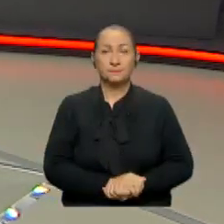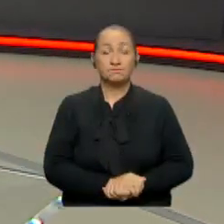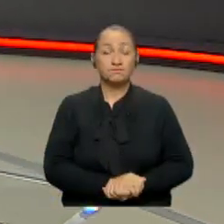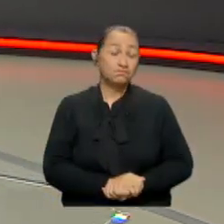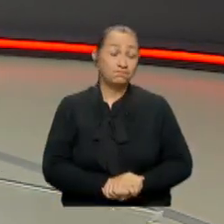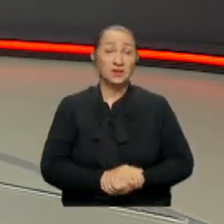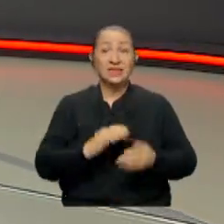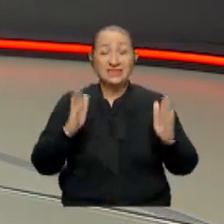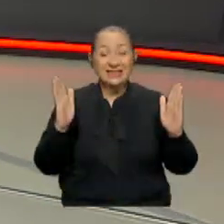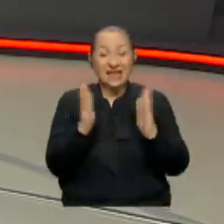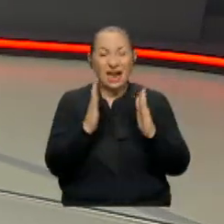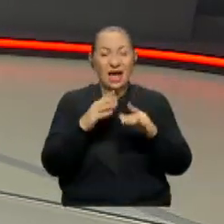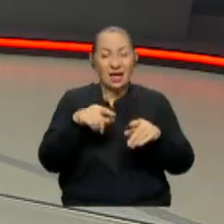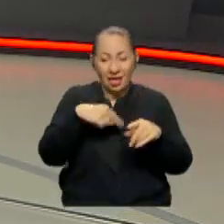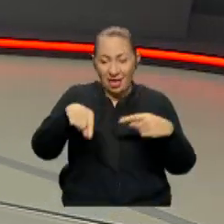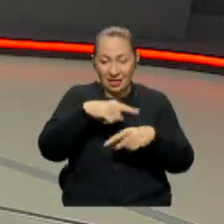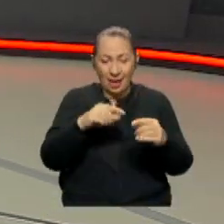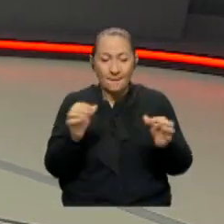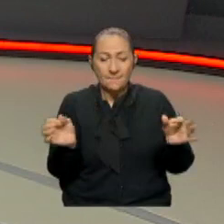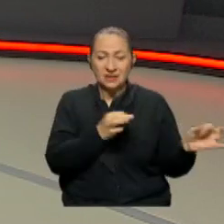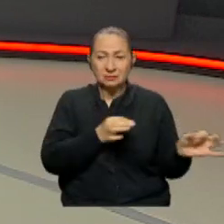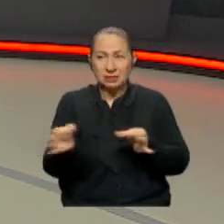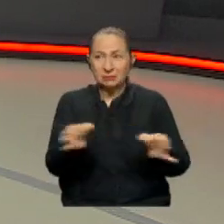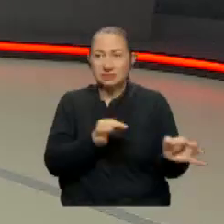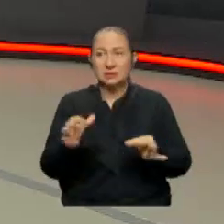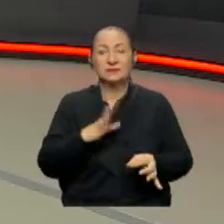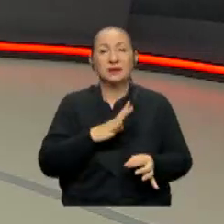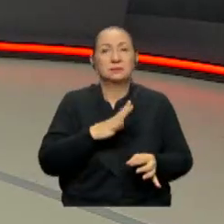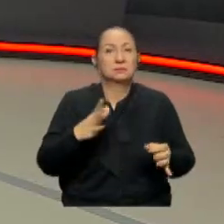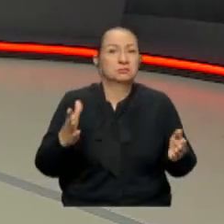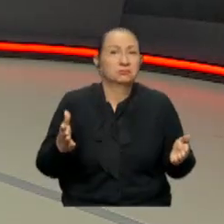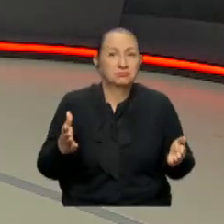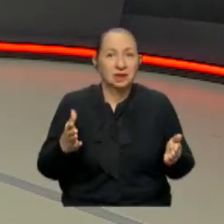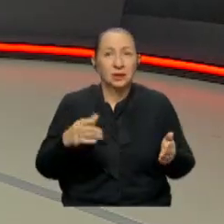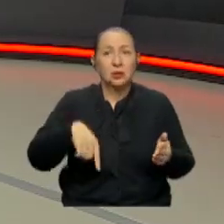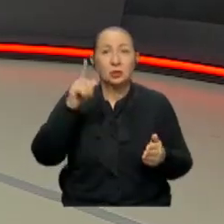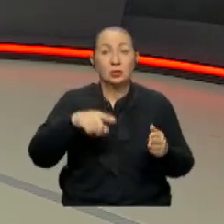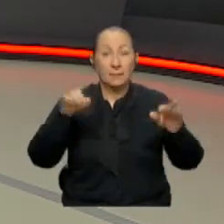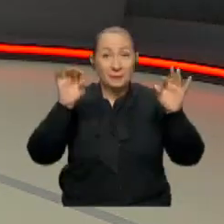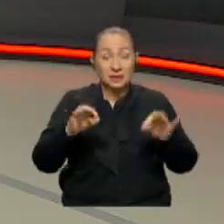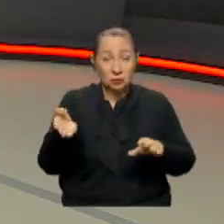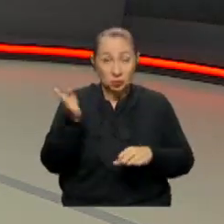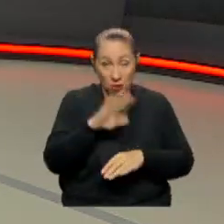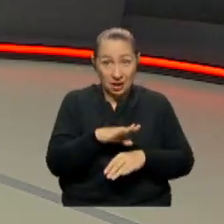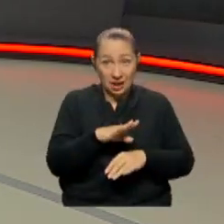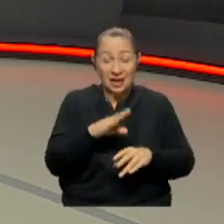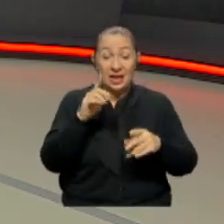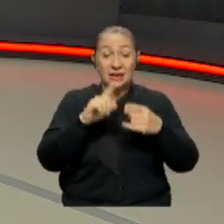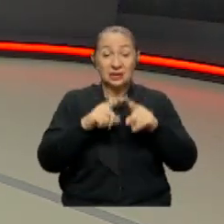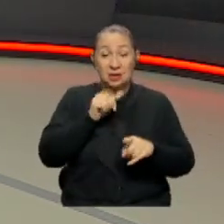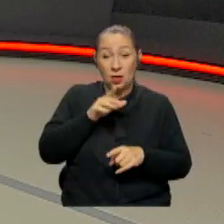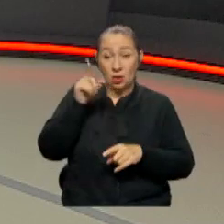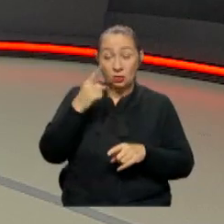Efendim dar alanda kısa paslaşmalar bunlar şimdi Gündem başladıktan sonra Kemal